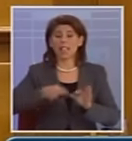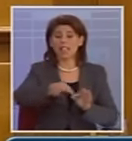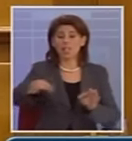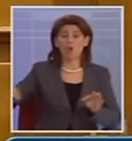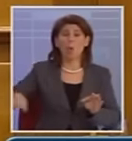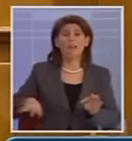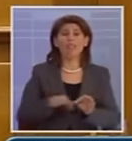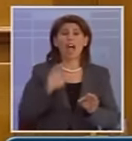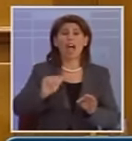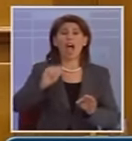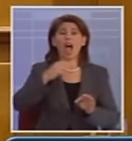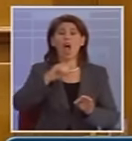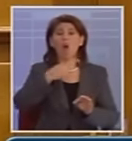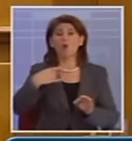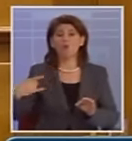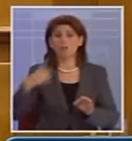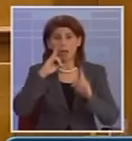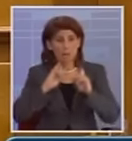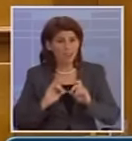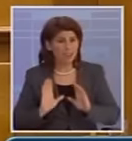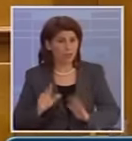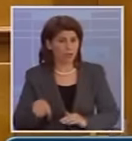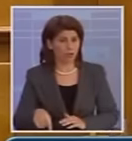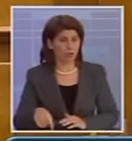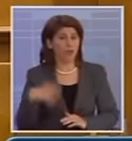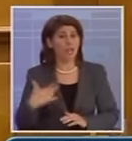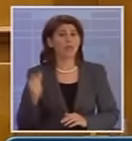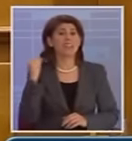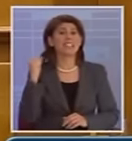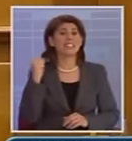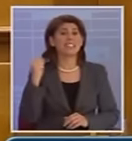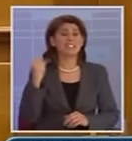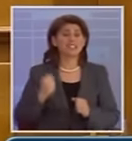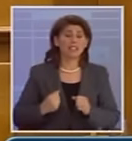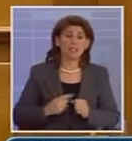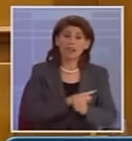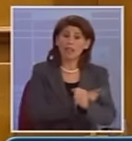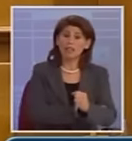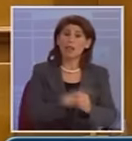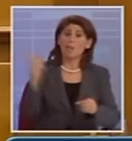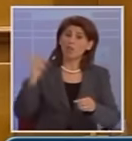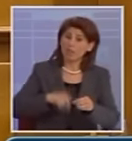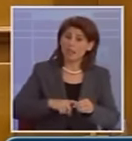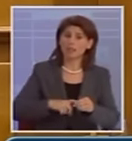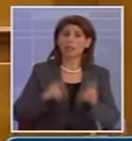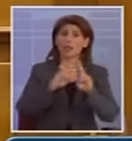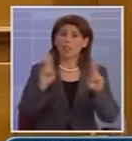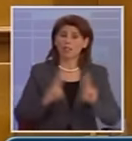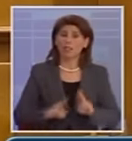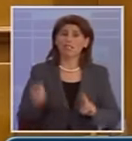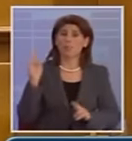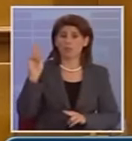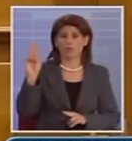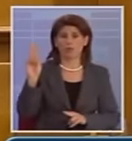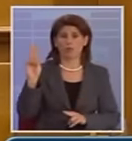της ΑΟΣ. Είναι απαραίτητο εδώ να έχουμε ισχυρές από εταιρείες, ισχυρές διεθνείς